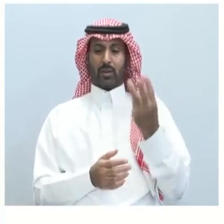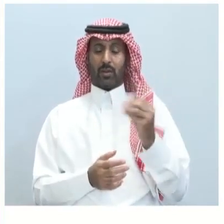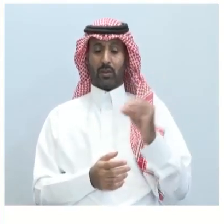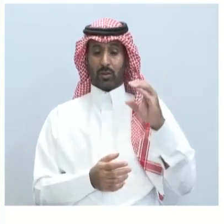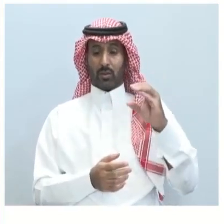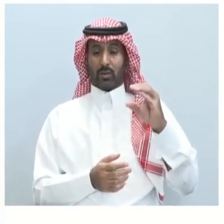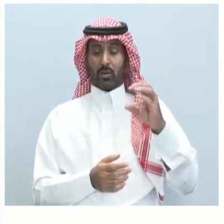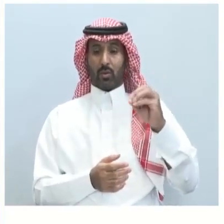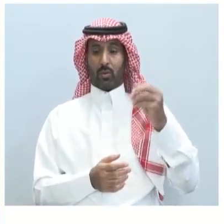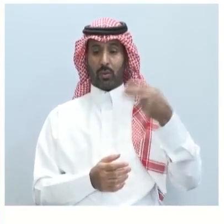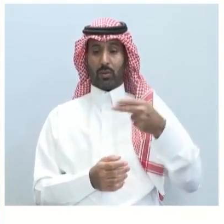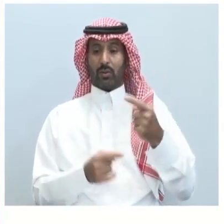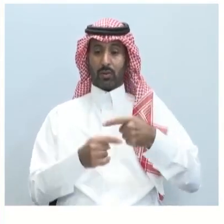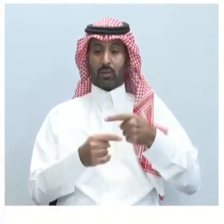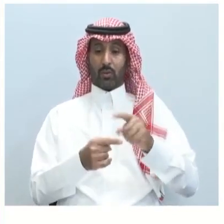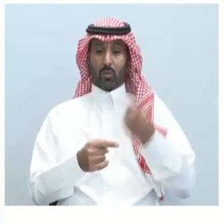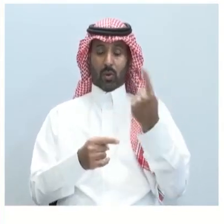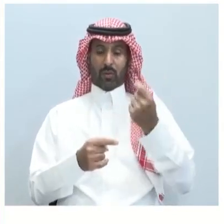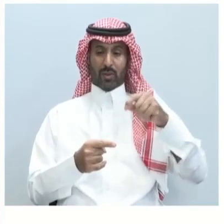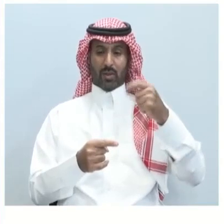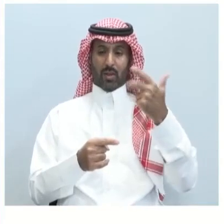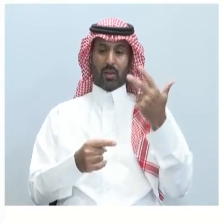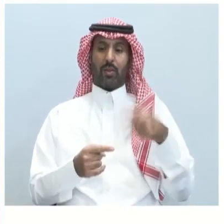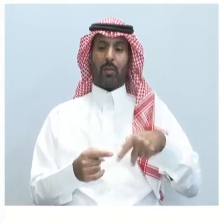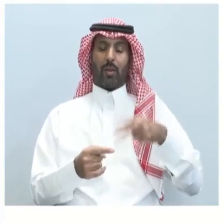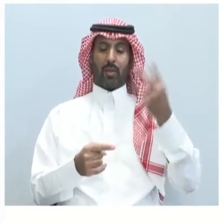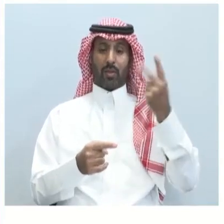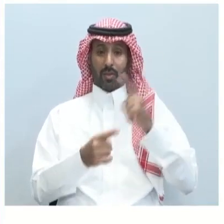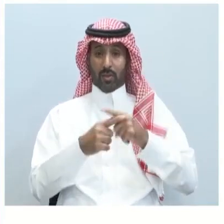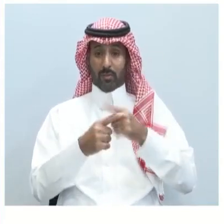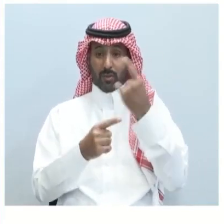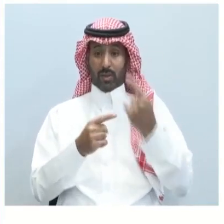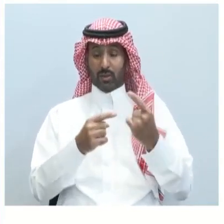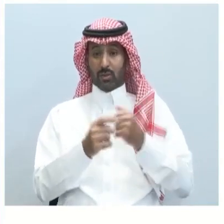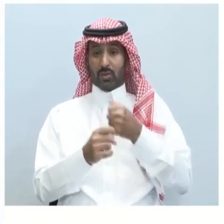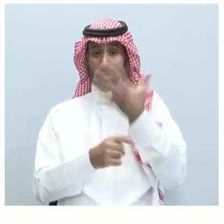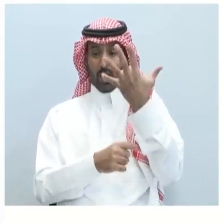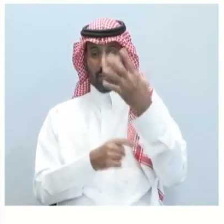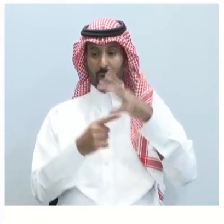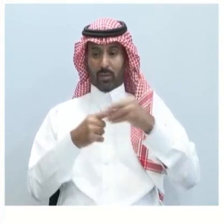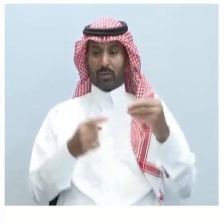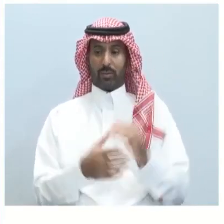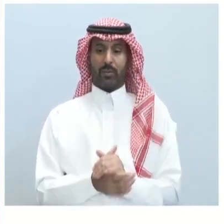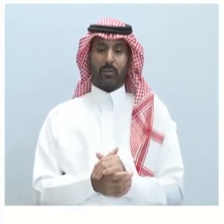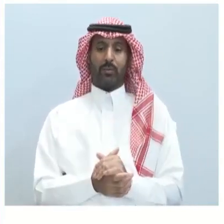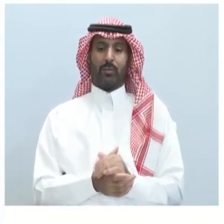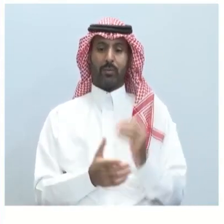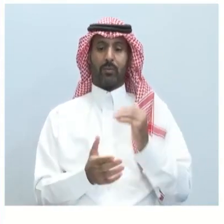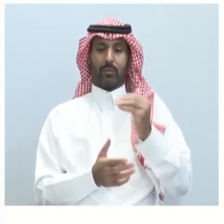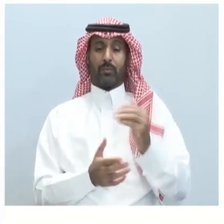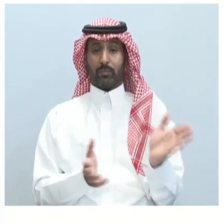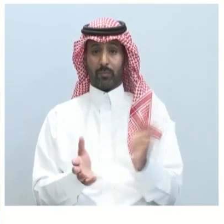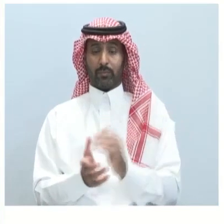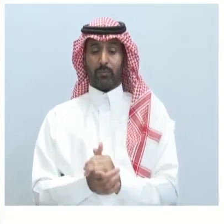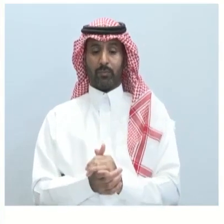اتش سوف يساوي 1.8 ضرب عشره اس سالب خمسه اس سالب خمسه اذا في